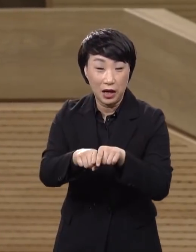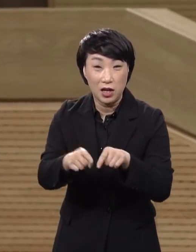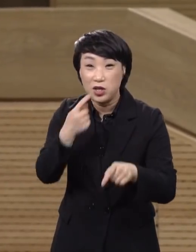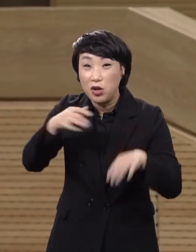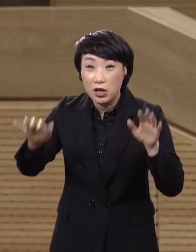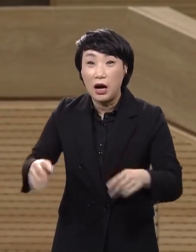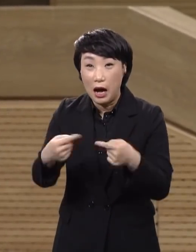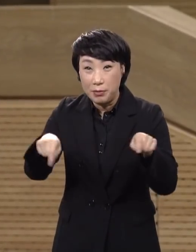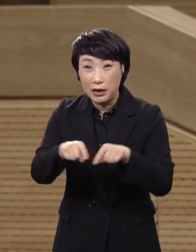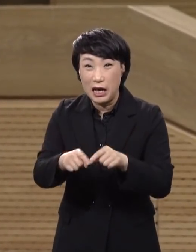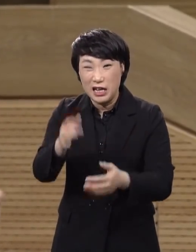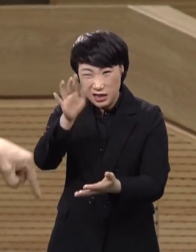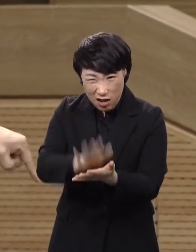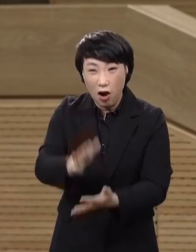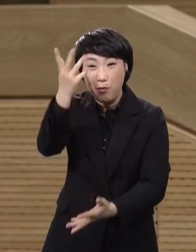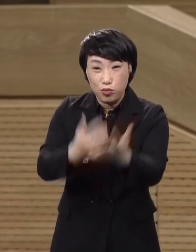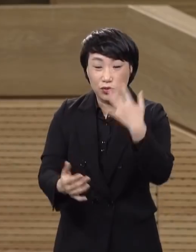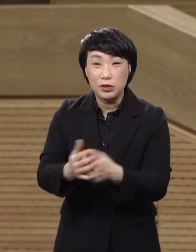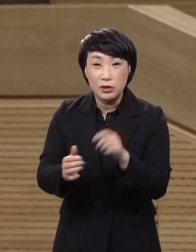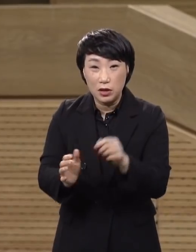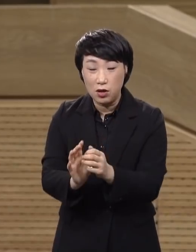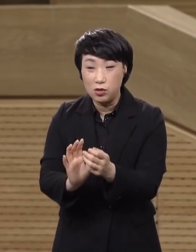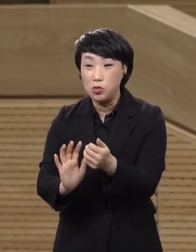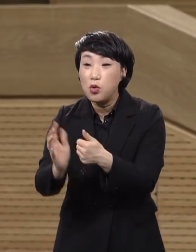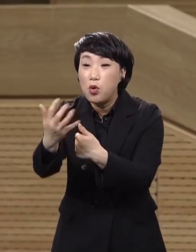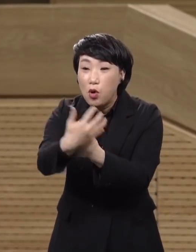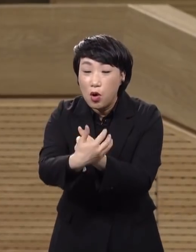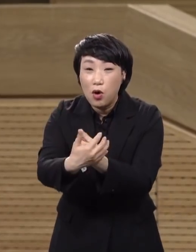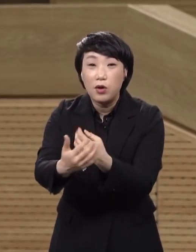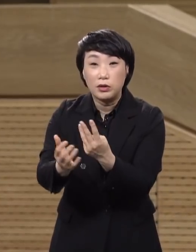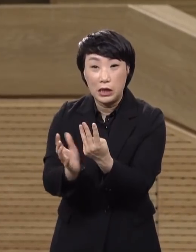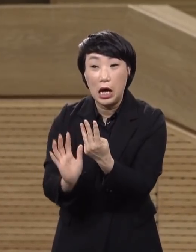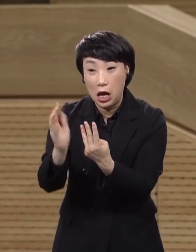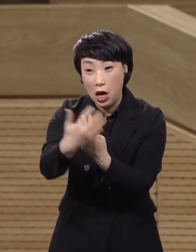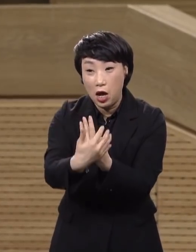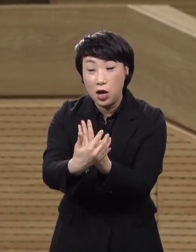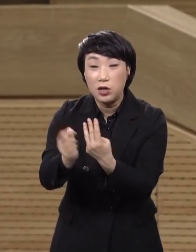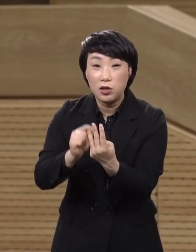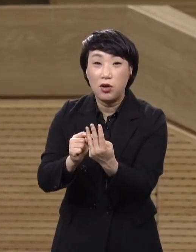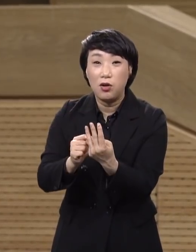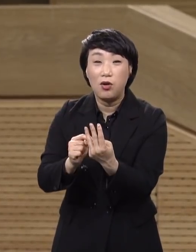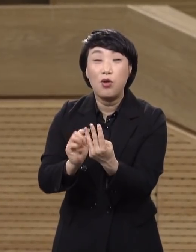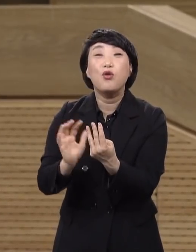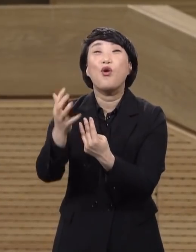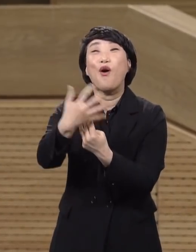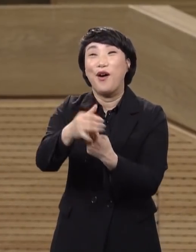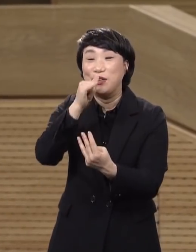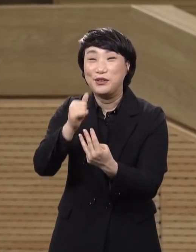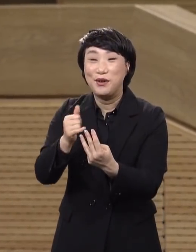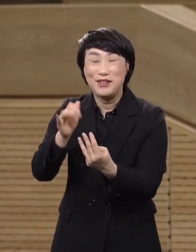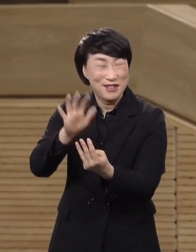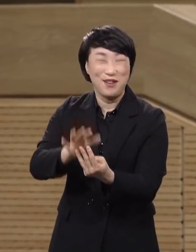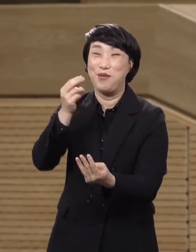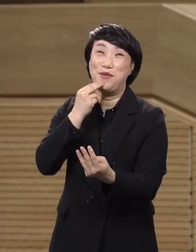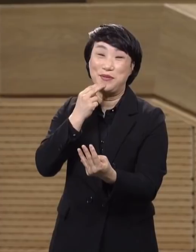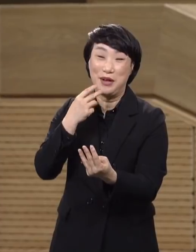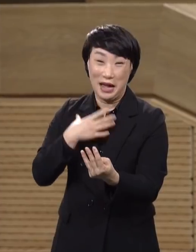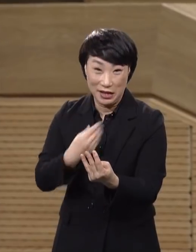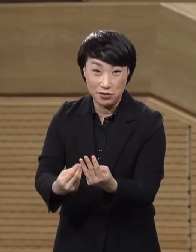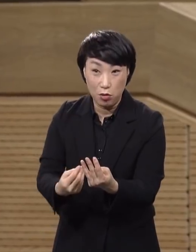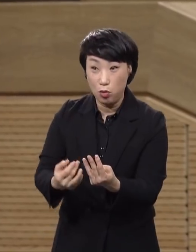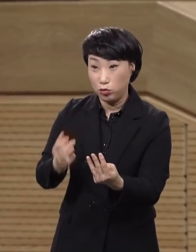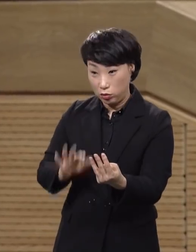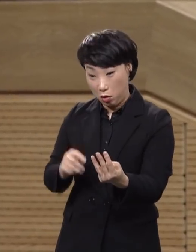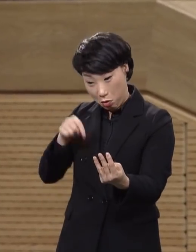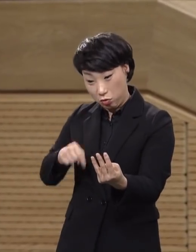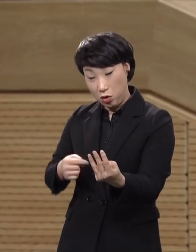천사가 와서 뜨거운 불이 뜨겁지 않도록 불의 온도로 효력을 없애버렸습니다. 불은 타고